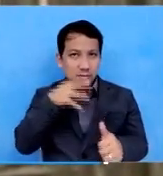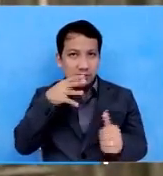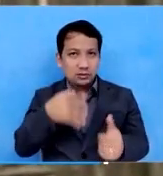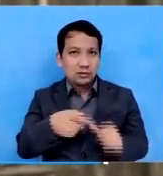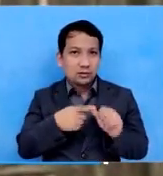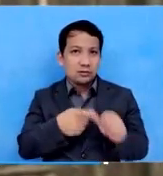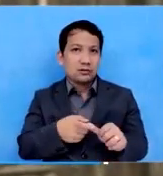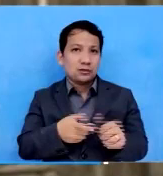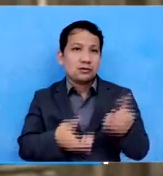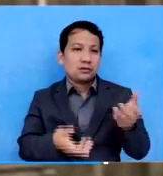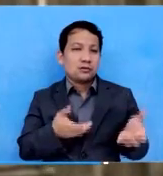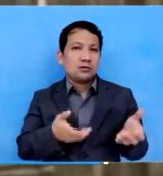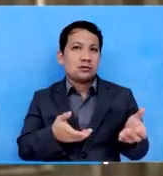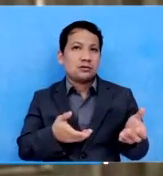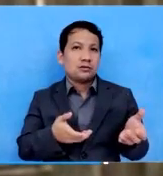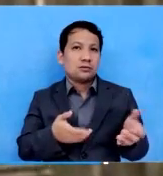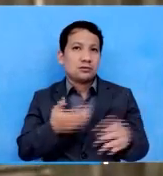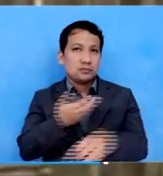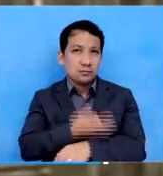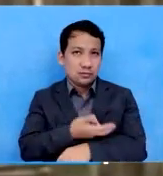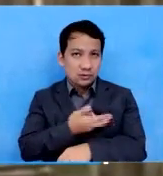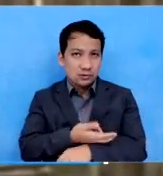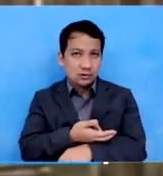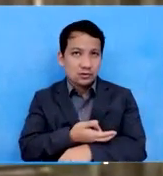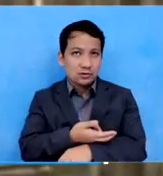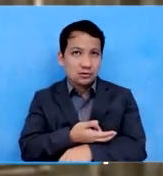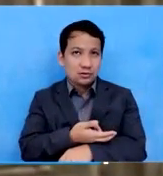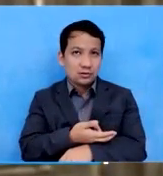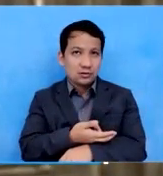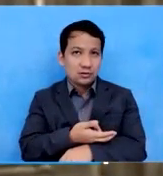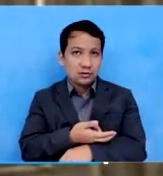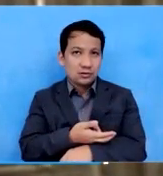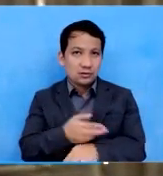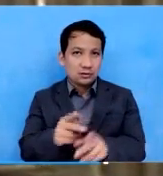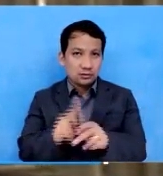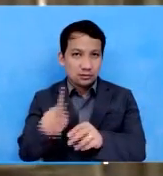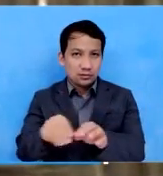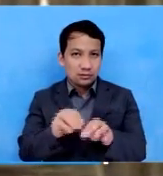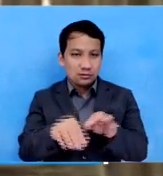Ay, una-una nakakapagpahinga nga po kami pag may palay na.